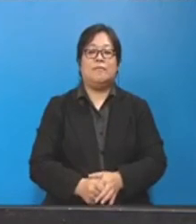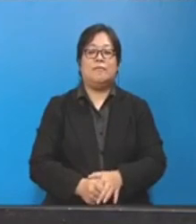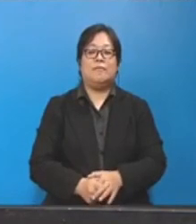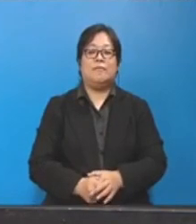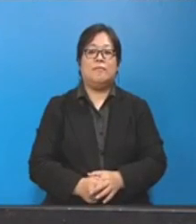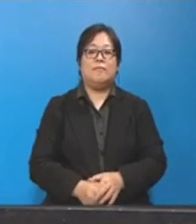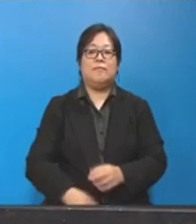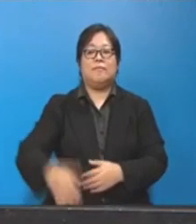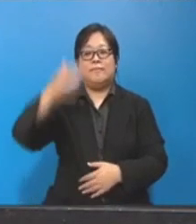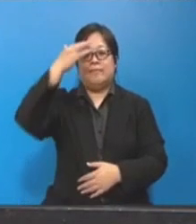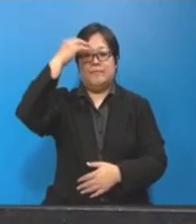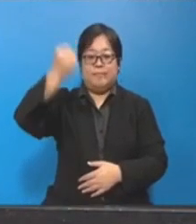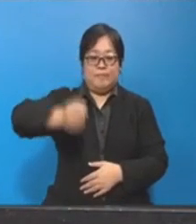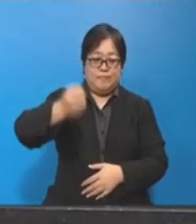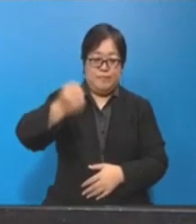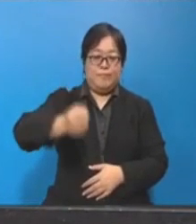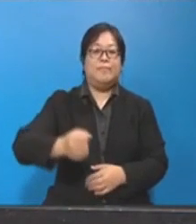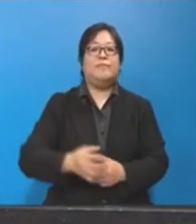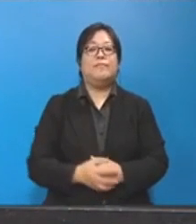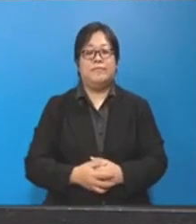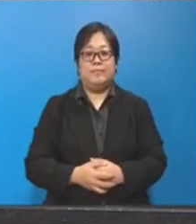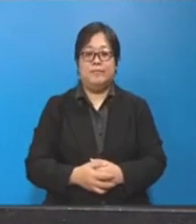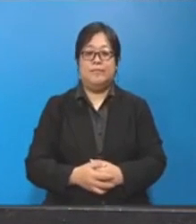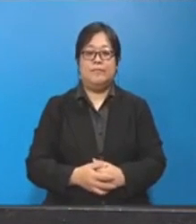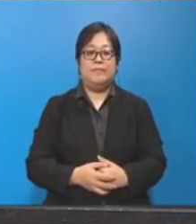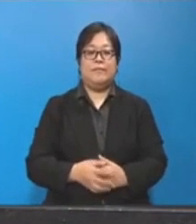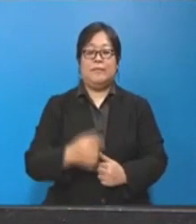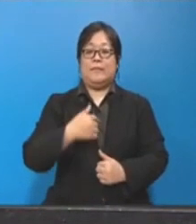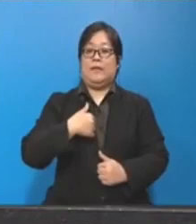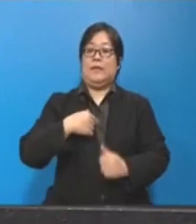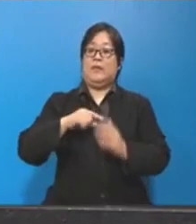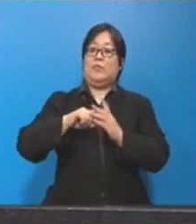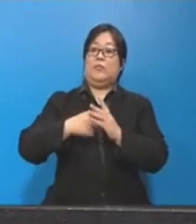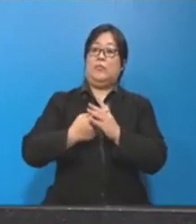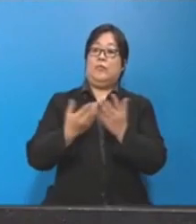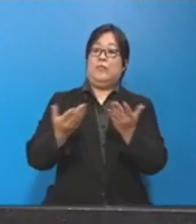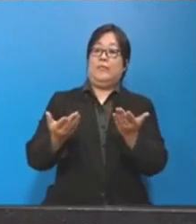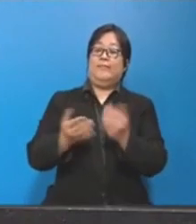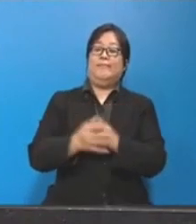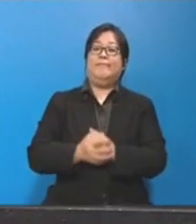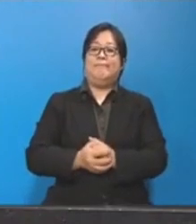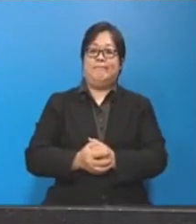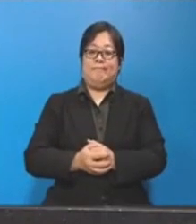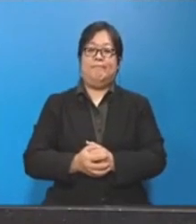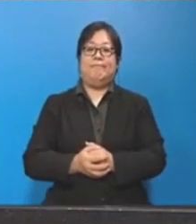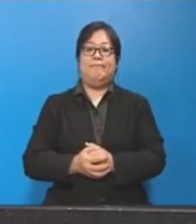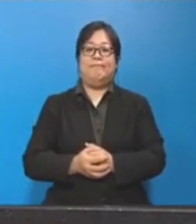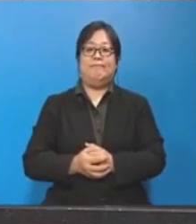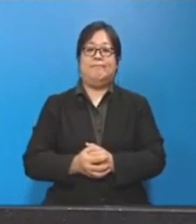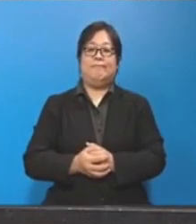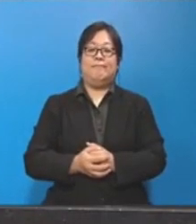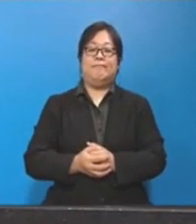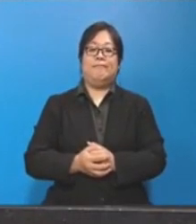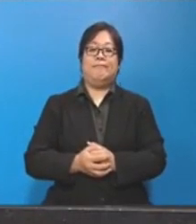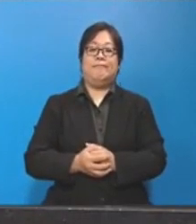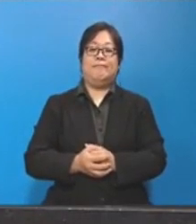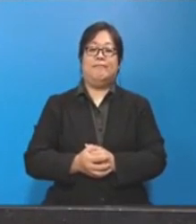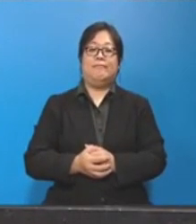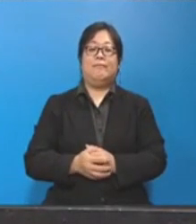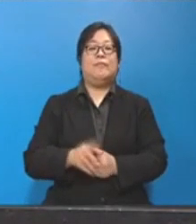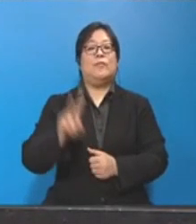Hai rohmanir Rohim assalamualaikum warahmatullah wabarakatuh Cenah mulakan dengan dua